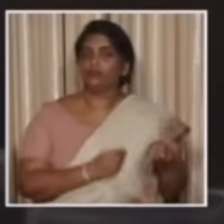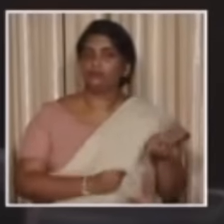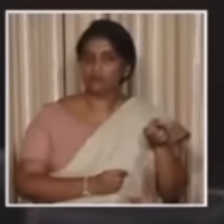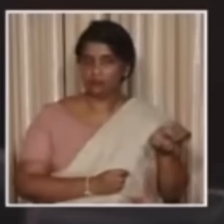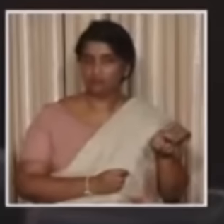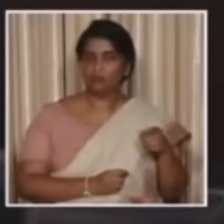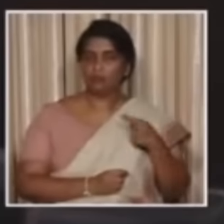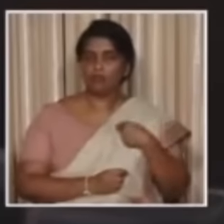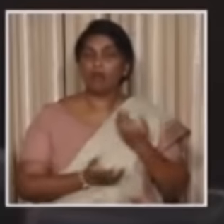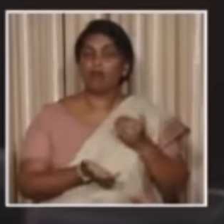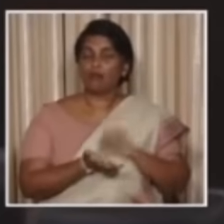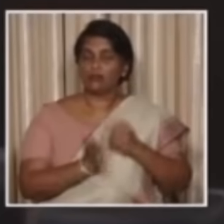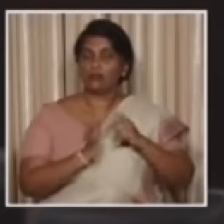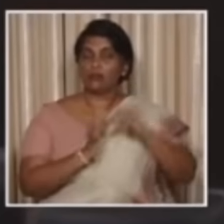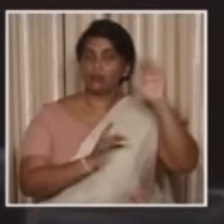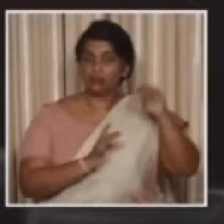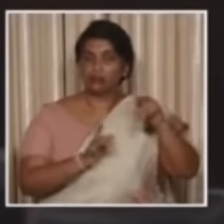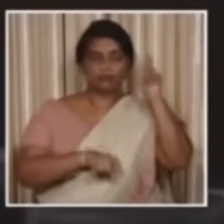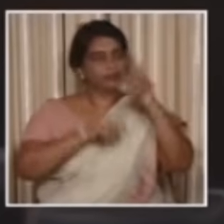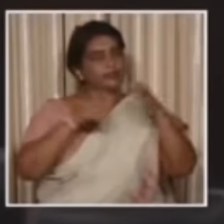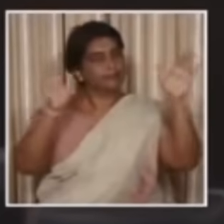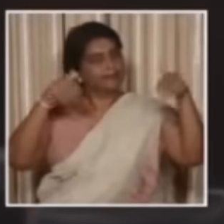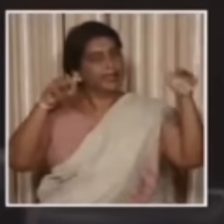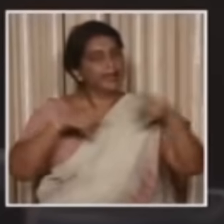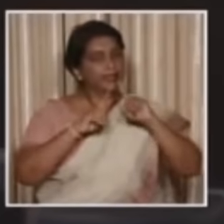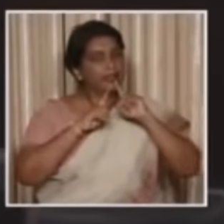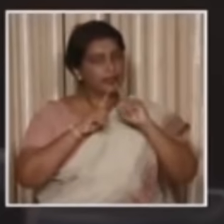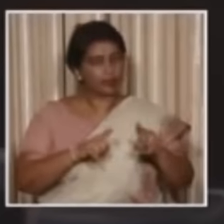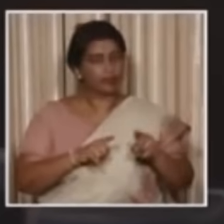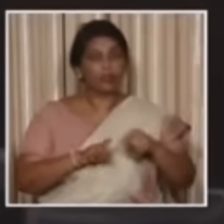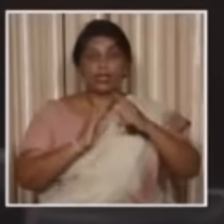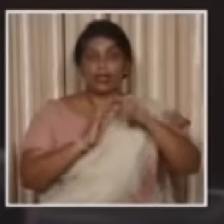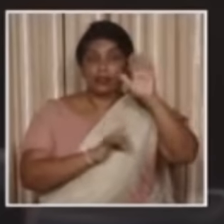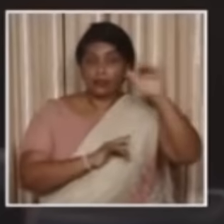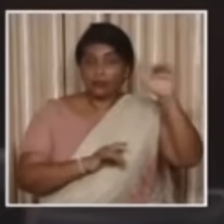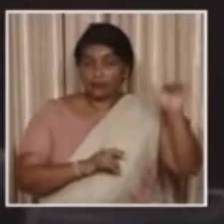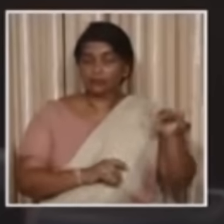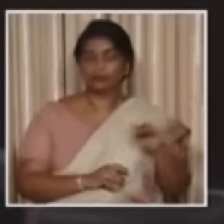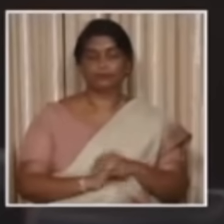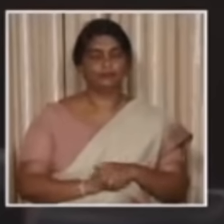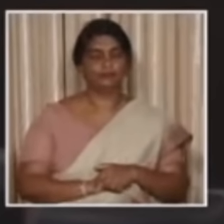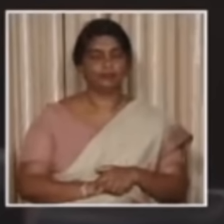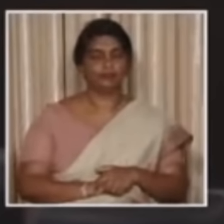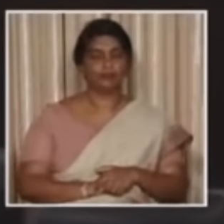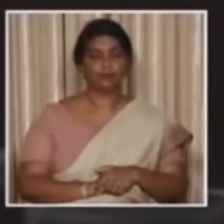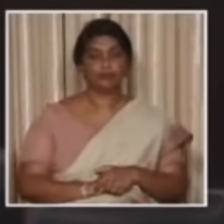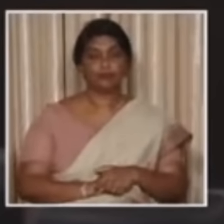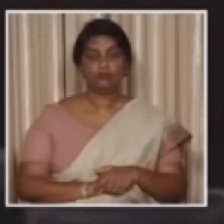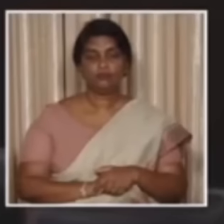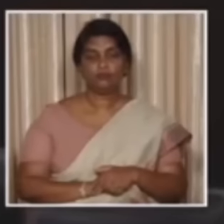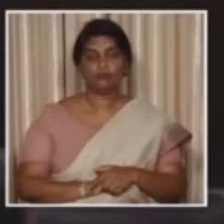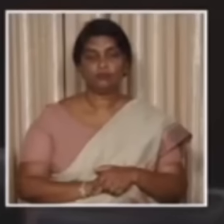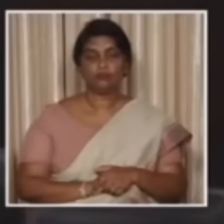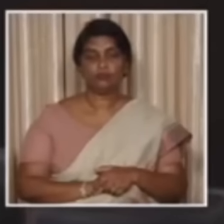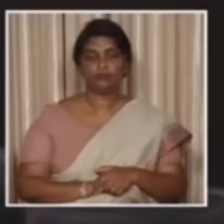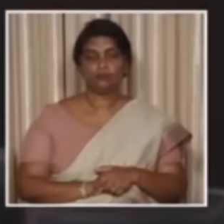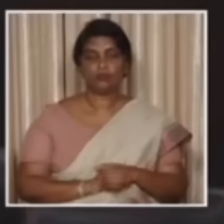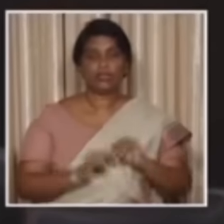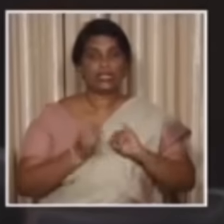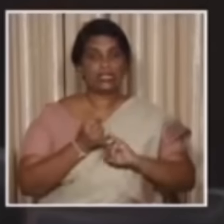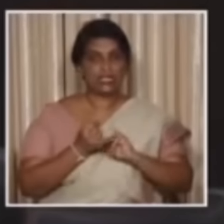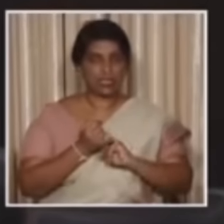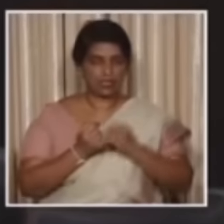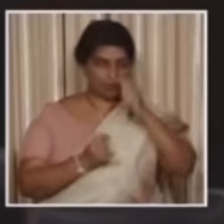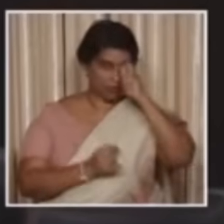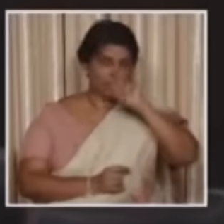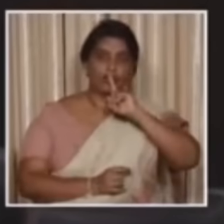ඊට පස්සේ මම ආරාධනා කරා ගොඩකට ඒ ආරාධනා කරපුවාම එතුමා ගොඩක් සිදත් වෙත්ත මුනි